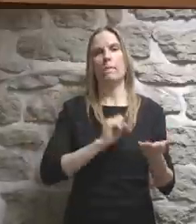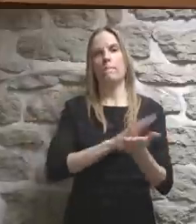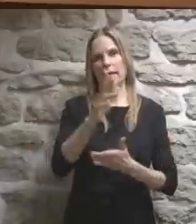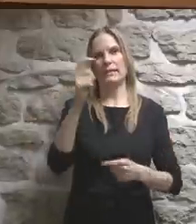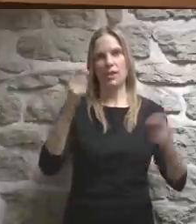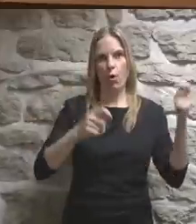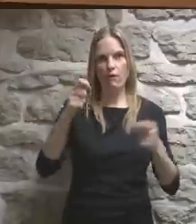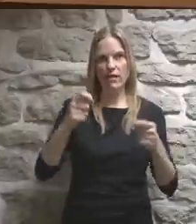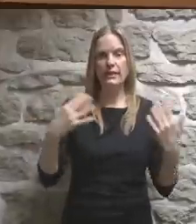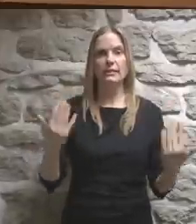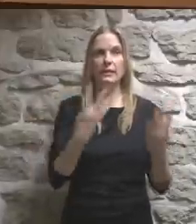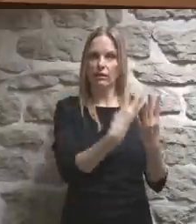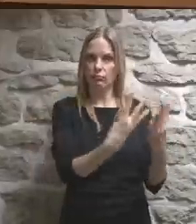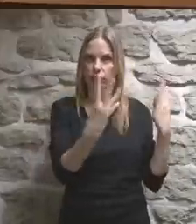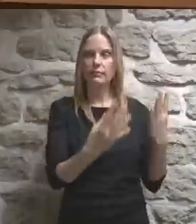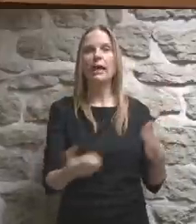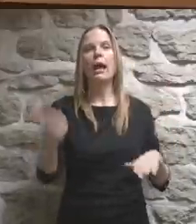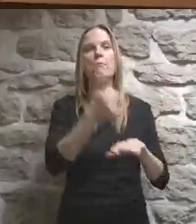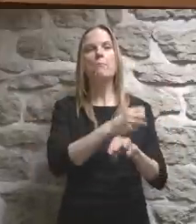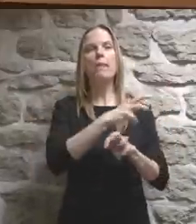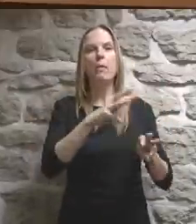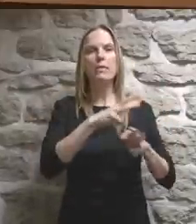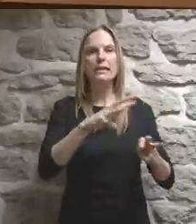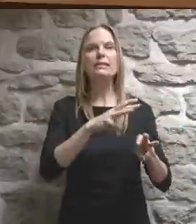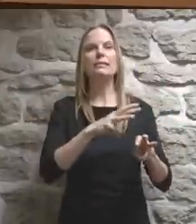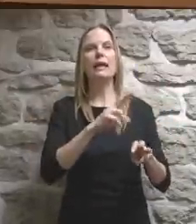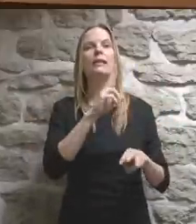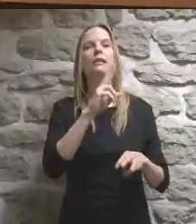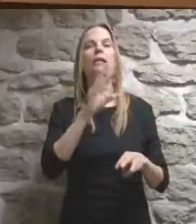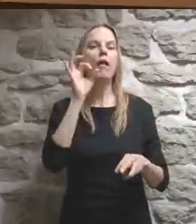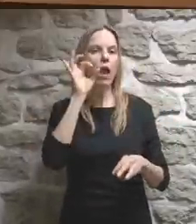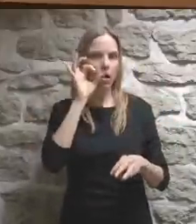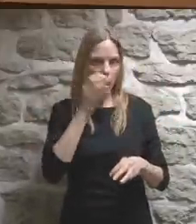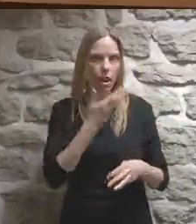pressikonverentsiga. Teis on täna peaminister Kaja Kallas,